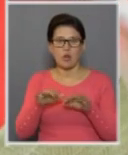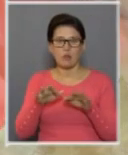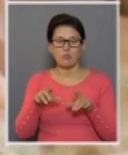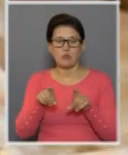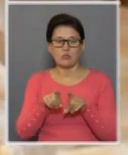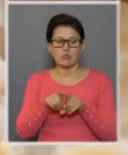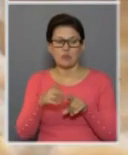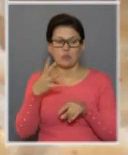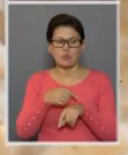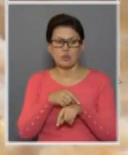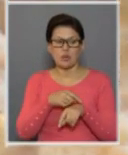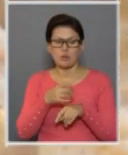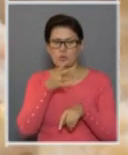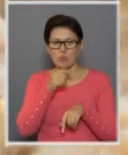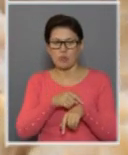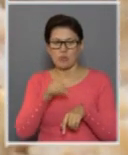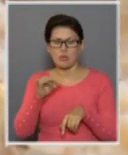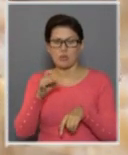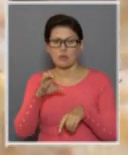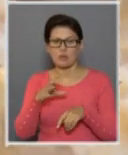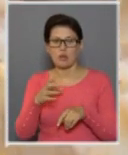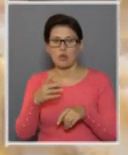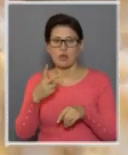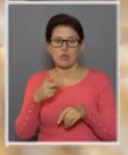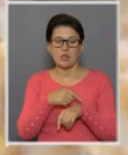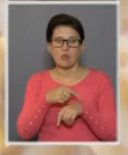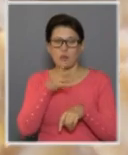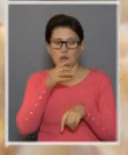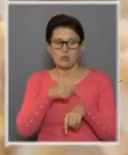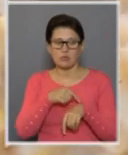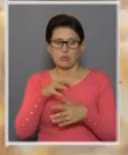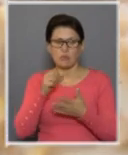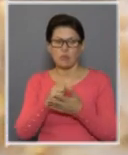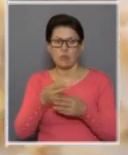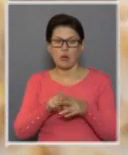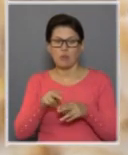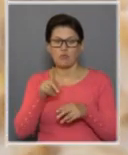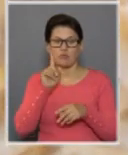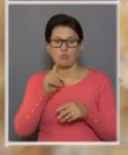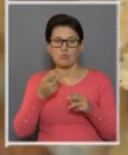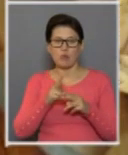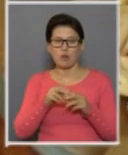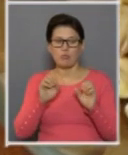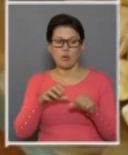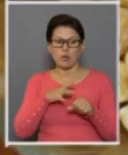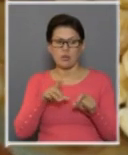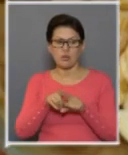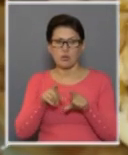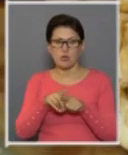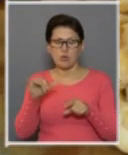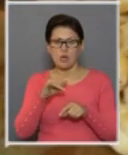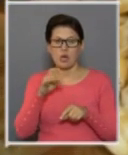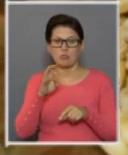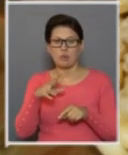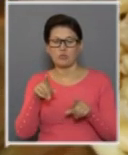қайнату үшін 4 сағат уақыт кетеді. Ал термоста ол небәрі 2 сағат уақыт алады. Ал дәмін өріп, мінез келтіре алады. Дәл осы әдіспен